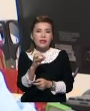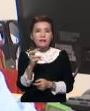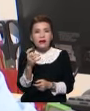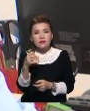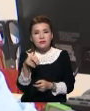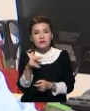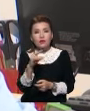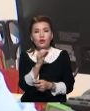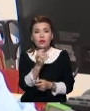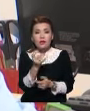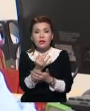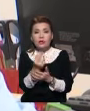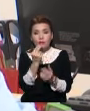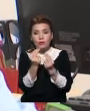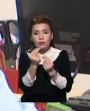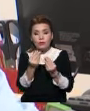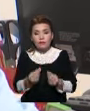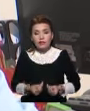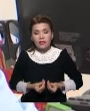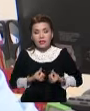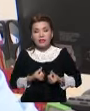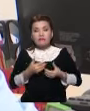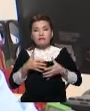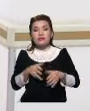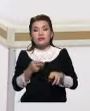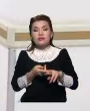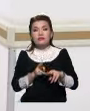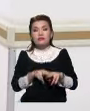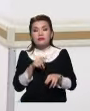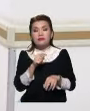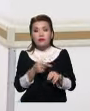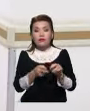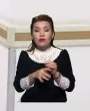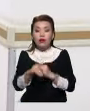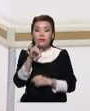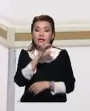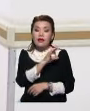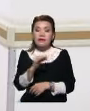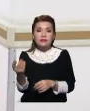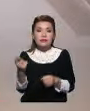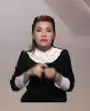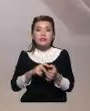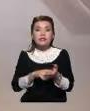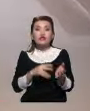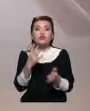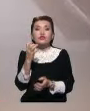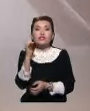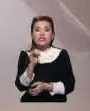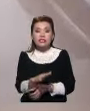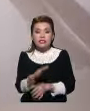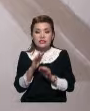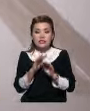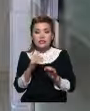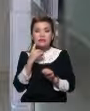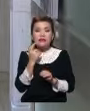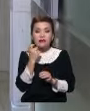доноры, это тоже влияет на организм, их не организм. В Казахстане официально зарегистрировано около 400 тысяч людей с